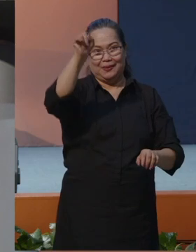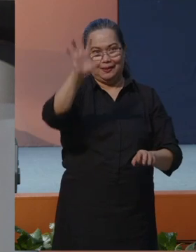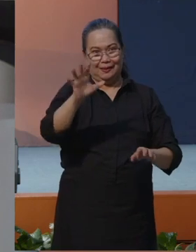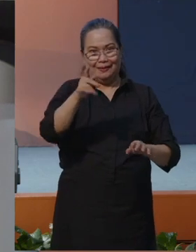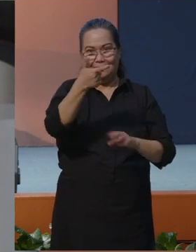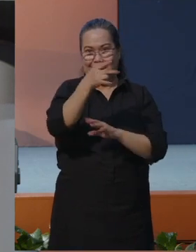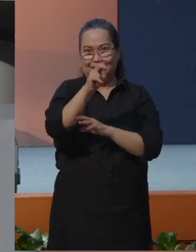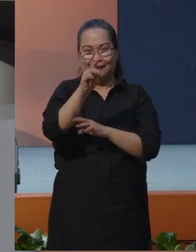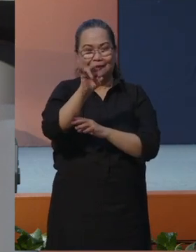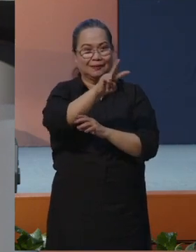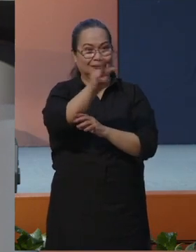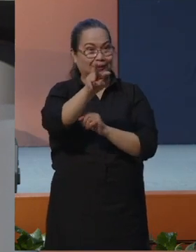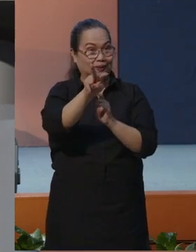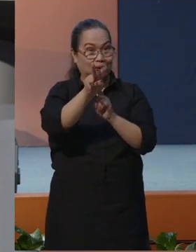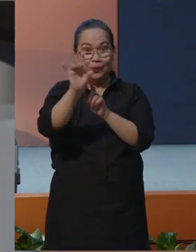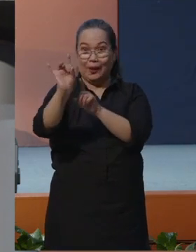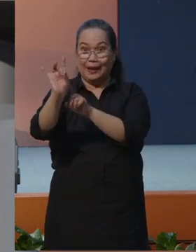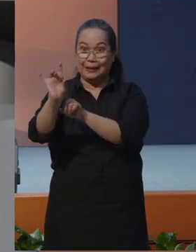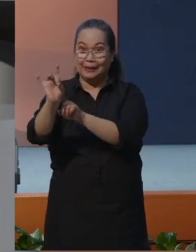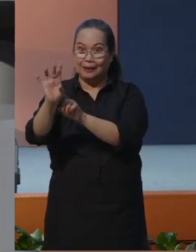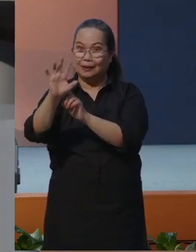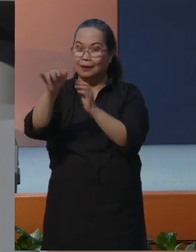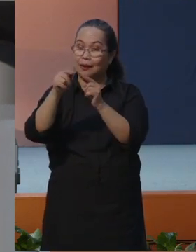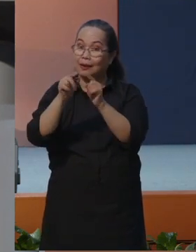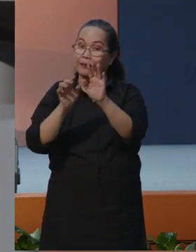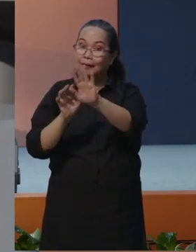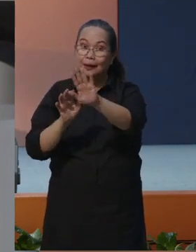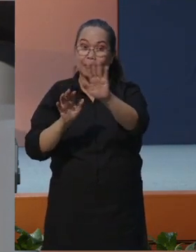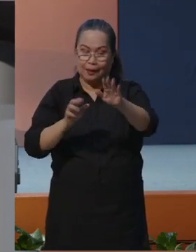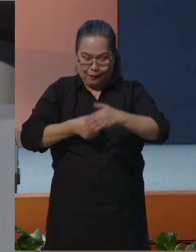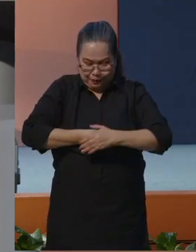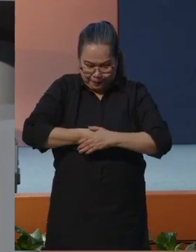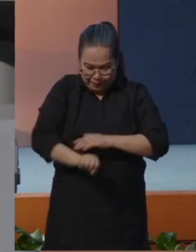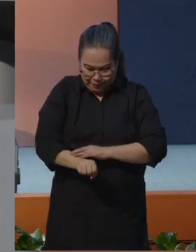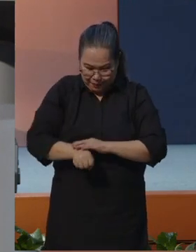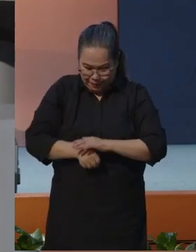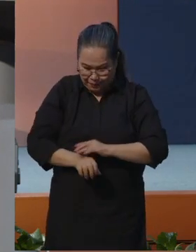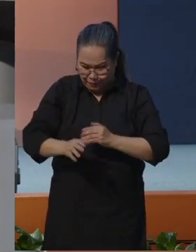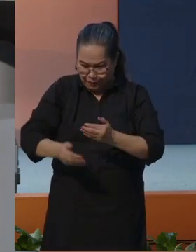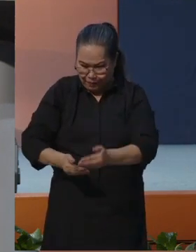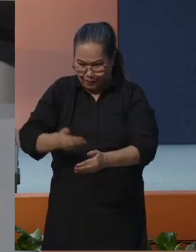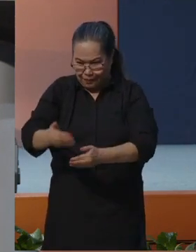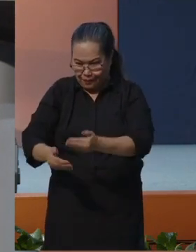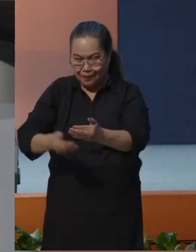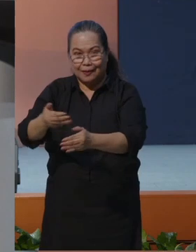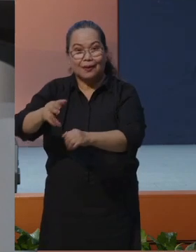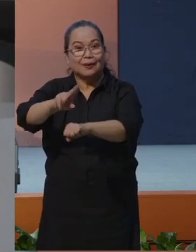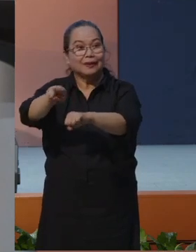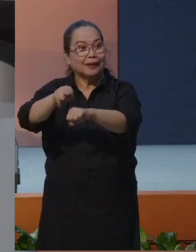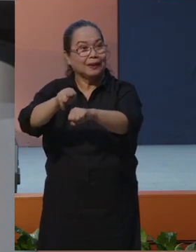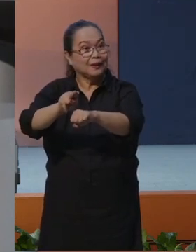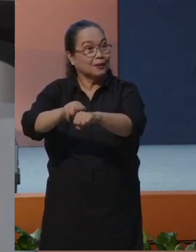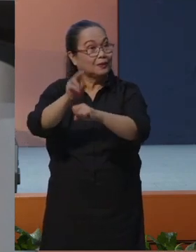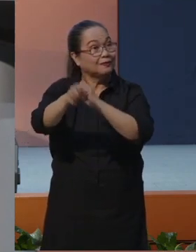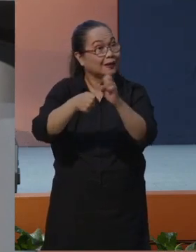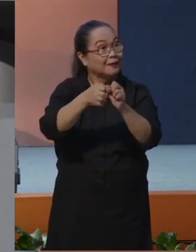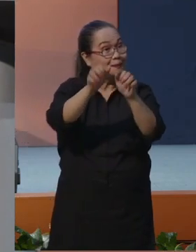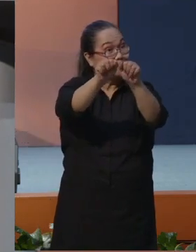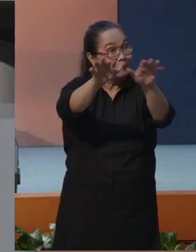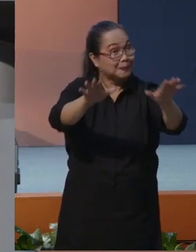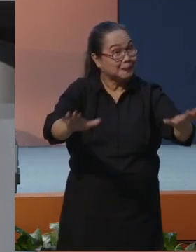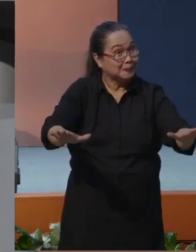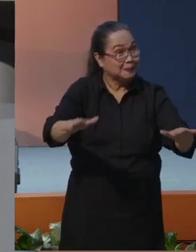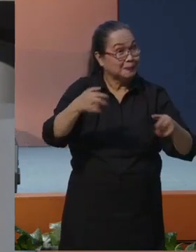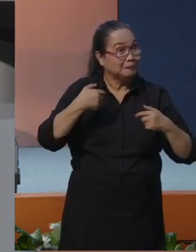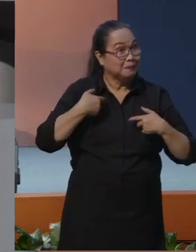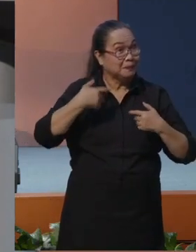Genesis 22:18, and in your offspring shall all the nations of the earth be blessed, because you